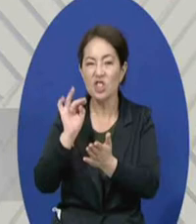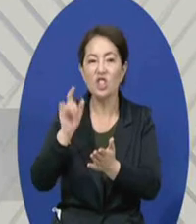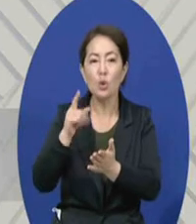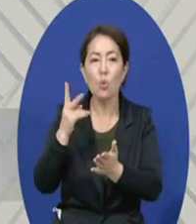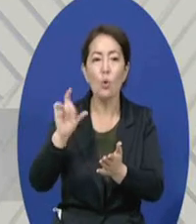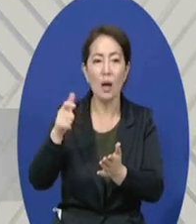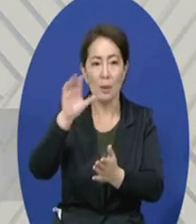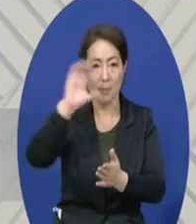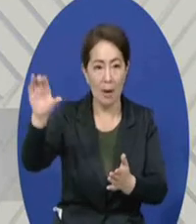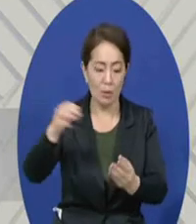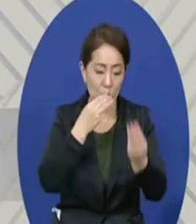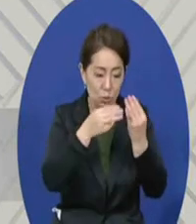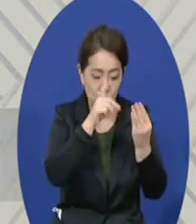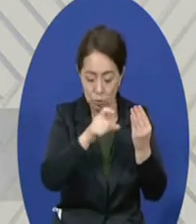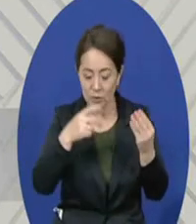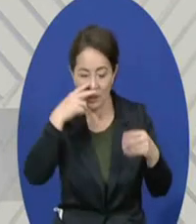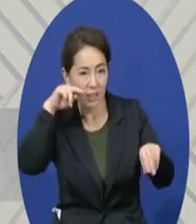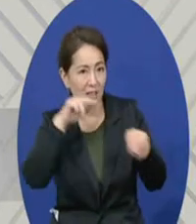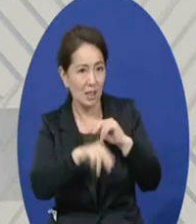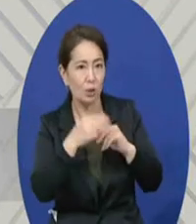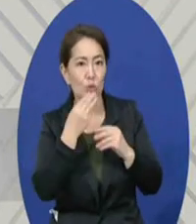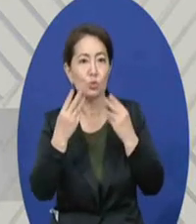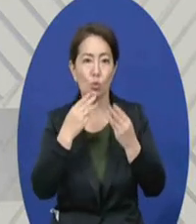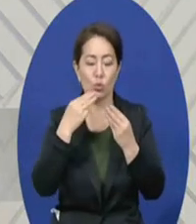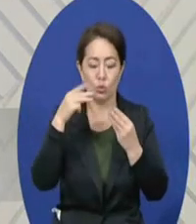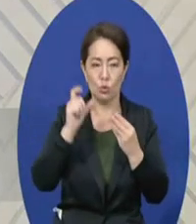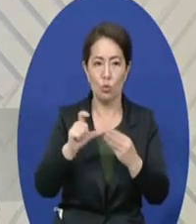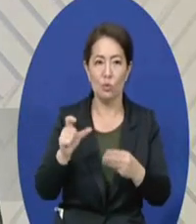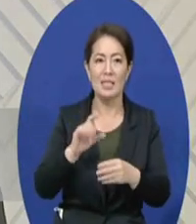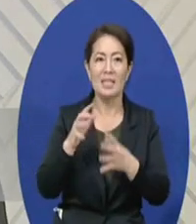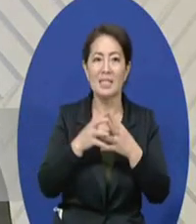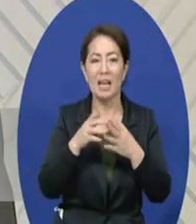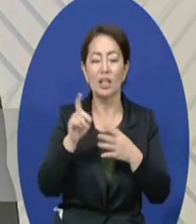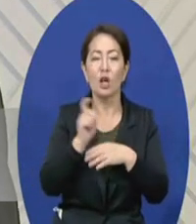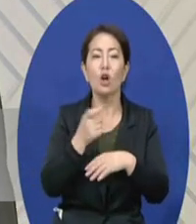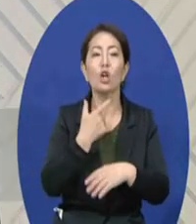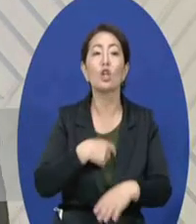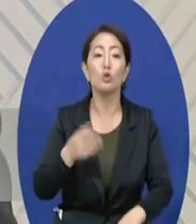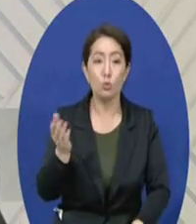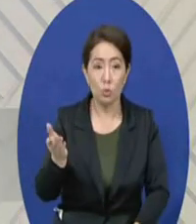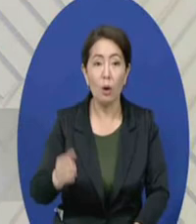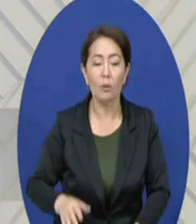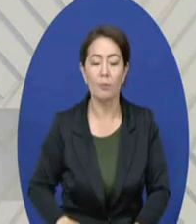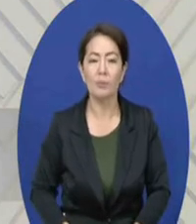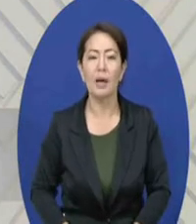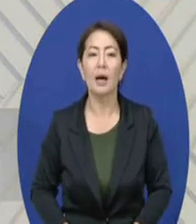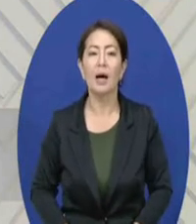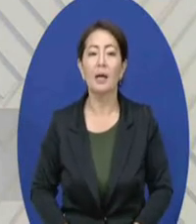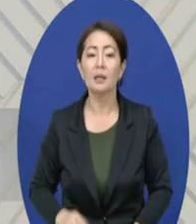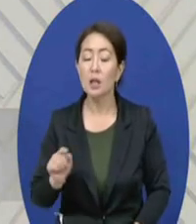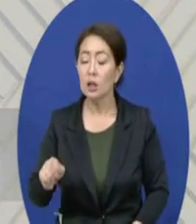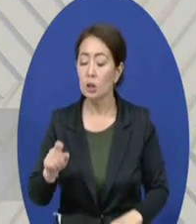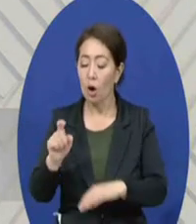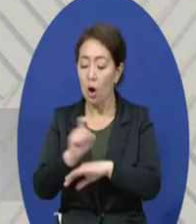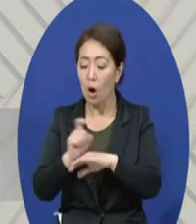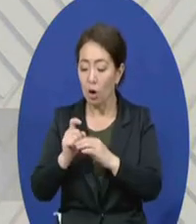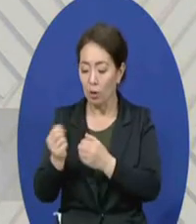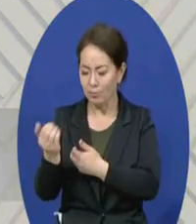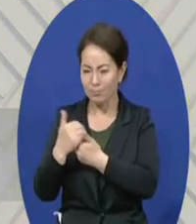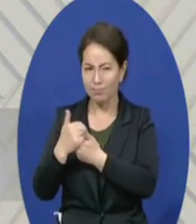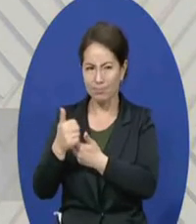байгууллага. Шүүгч нарыг шүүдэг байгууллага гэж ойлгож байна. Шүүгч нарын шүүгч нар болов сахилгын орооны гишүүд. Сахилгын ороог маш сайн бүрдүүлж чадсанаар